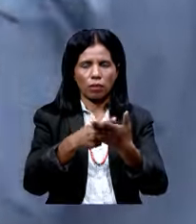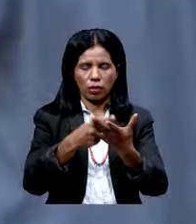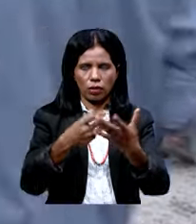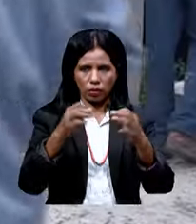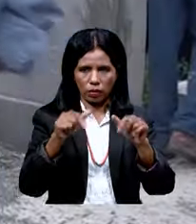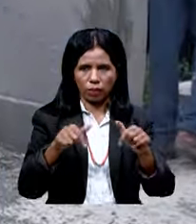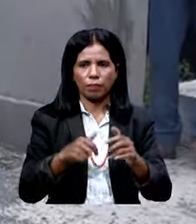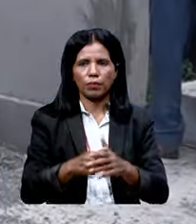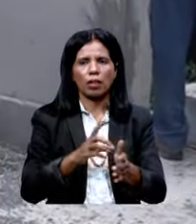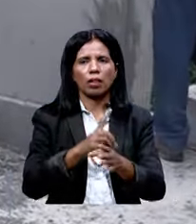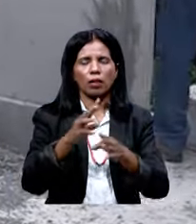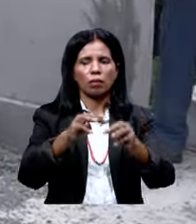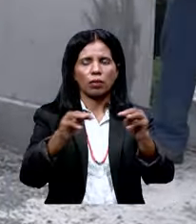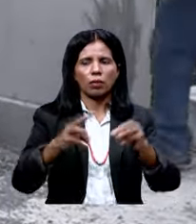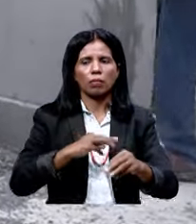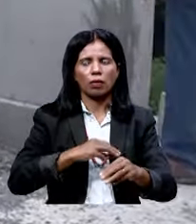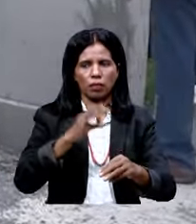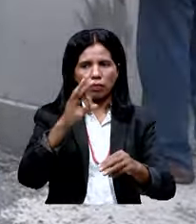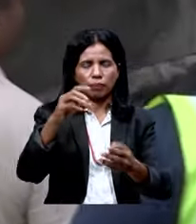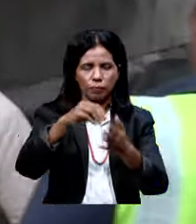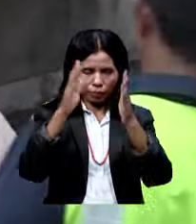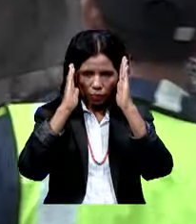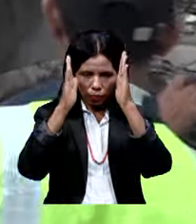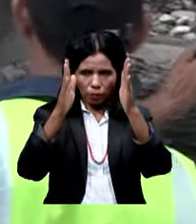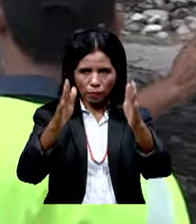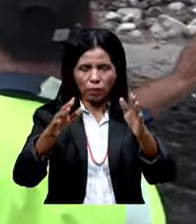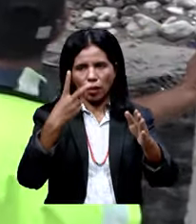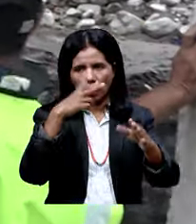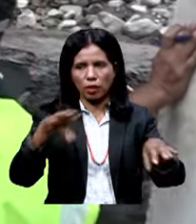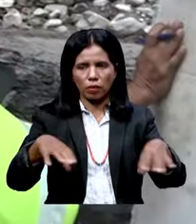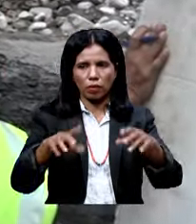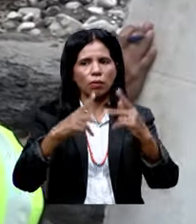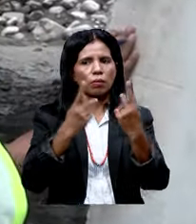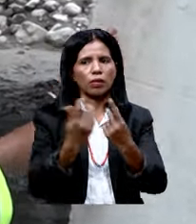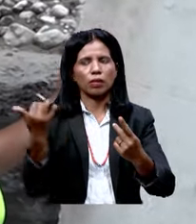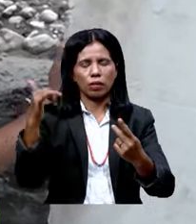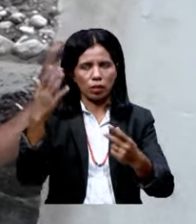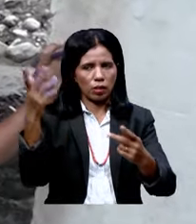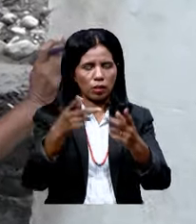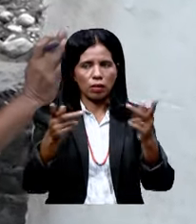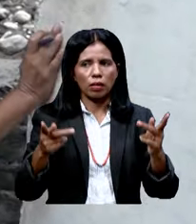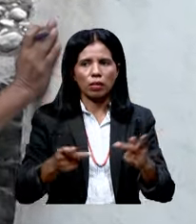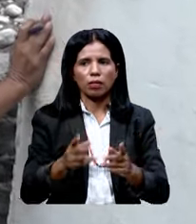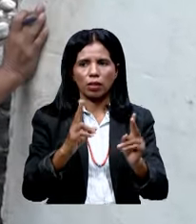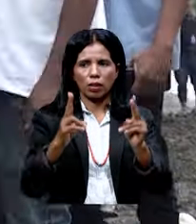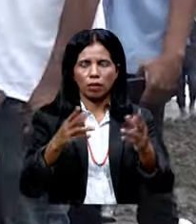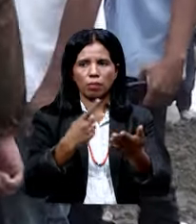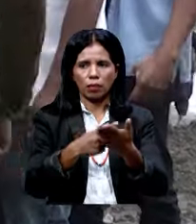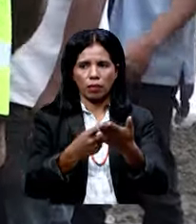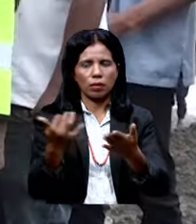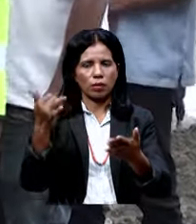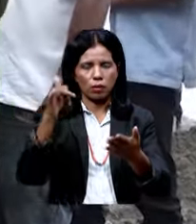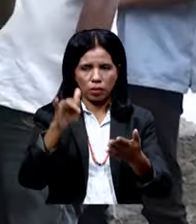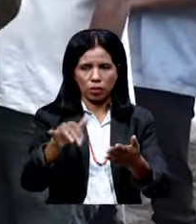Diretor Obras Públicas Munisipi Manufai afirma se tau atensau no controla servisu kompanya siranian ia terenu, o di bele acelera projeto sirane